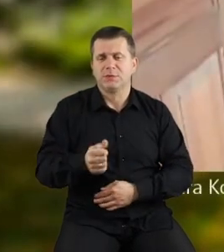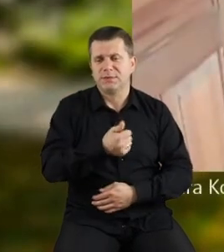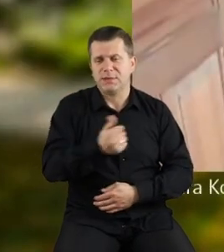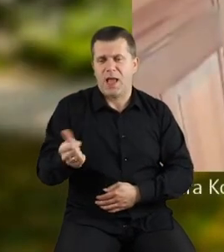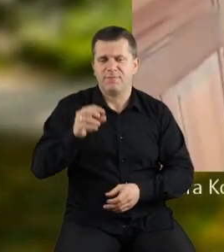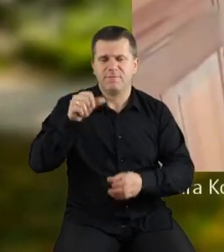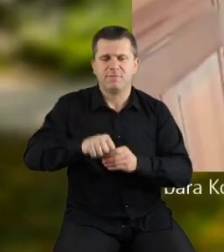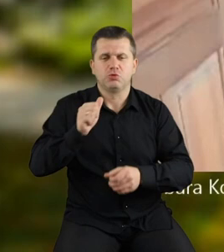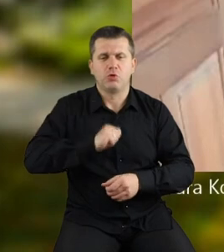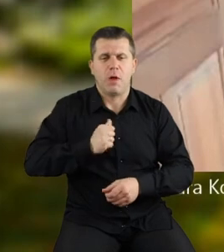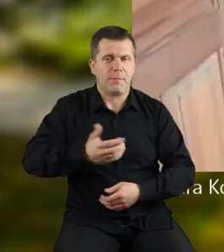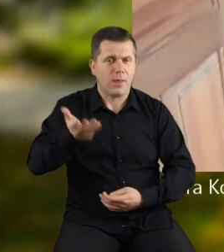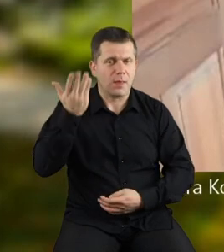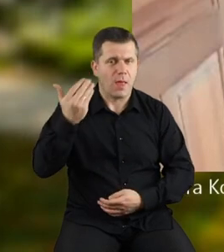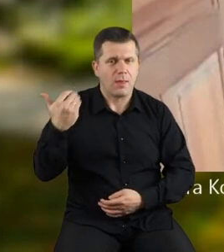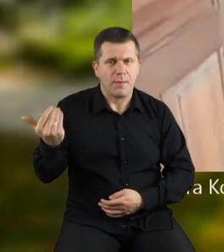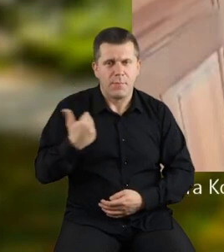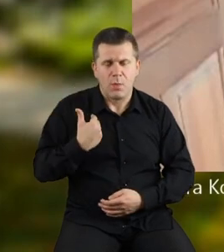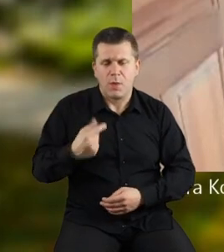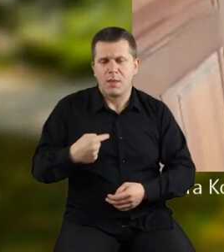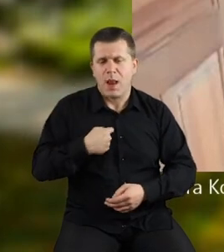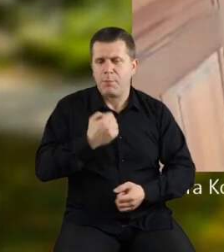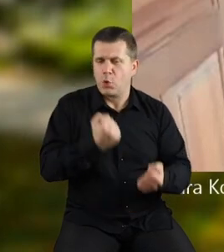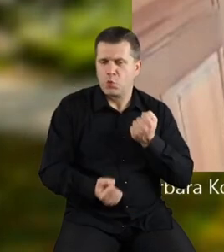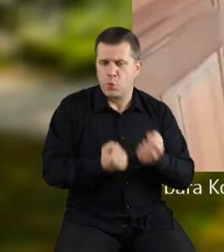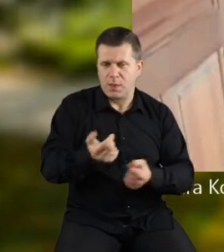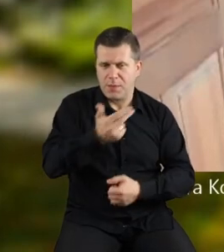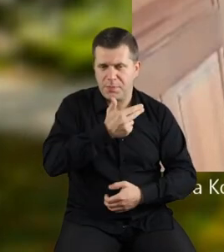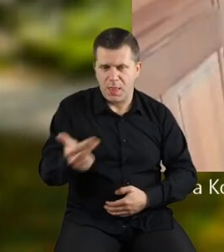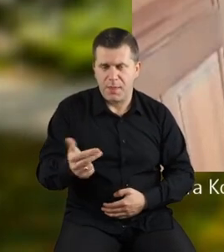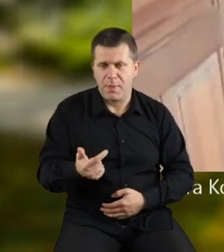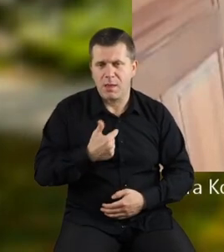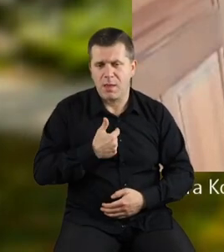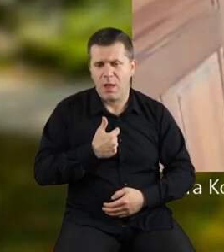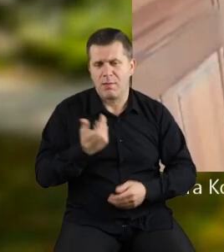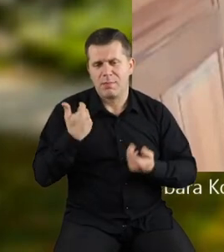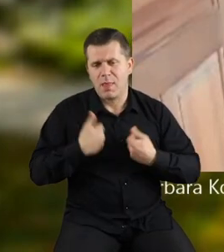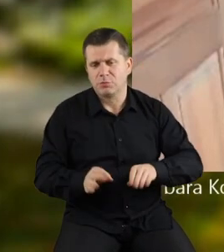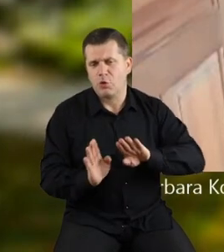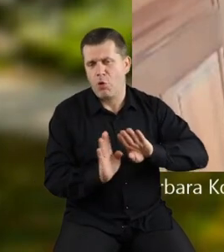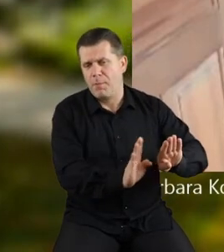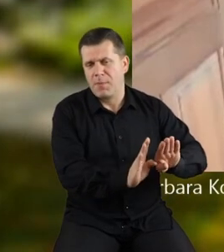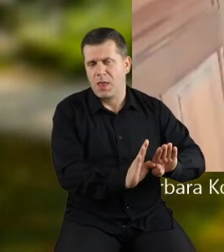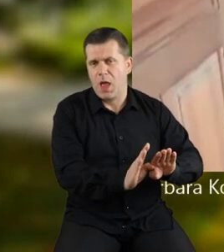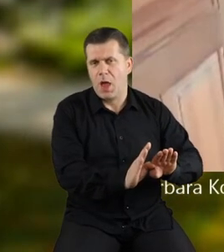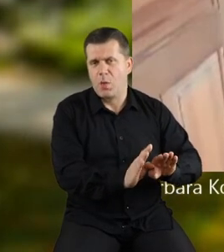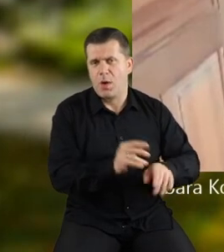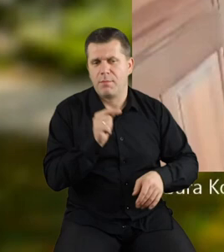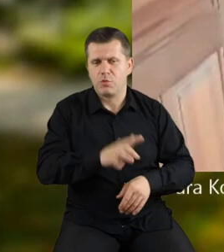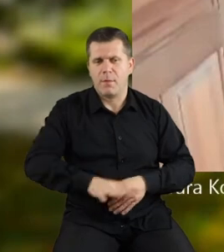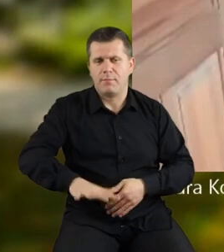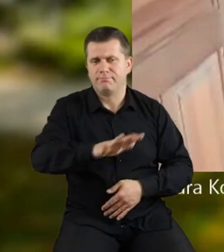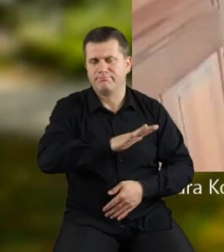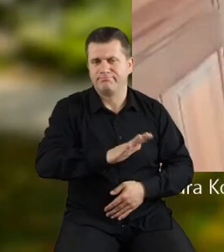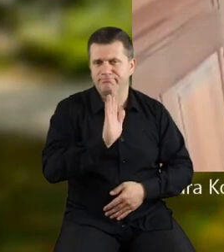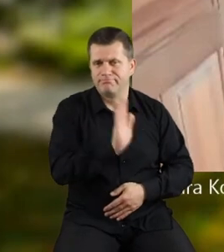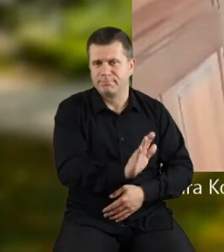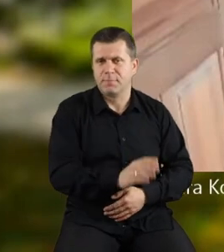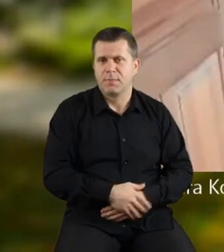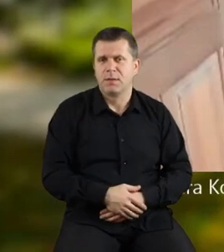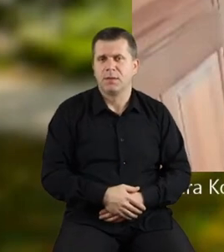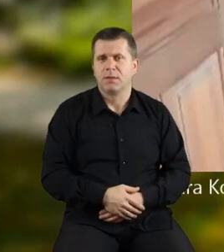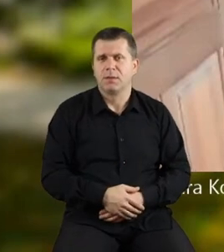seksualność sama w sobie kiedyś była znacznie dla mnie trudniejszym tematem. Ja omijałam chyba to